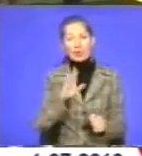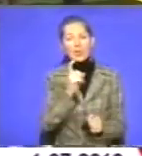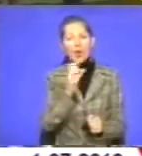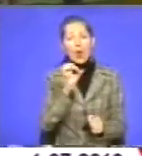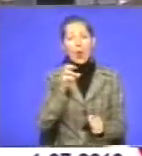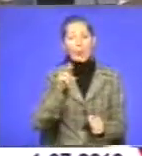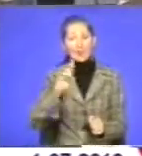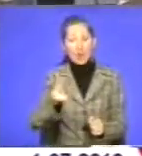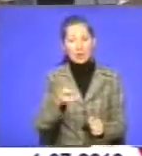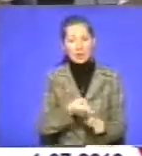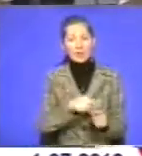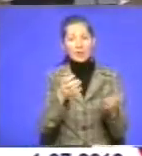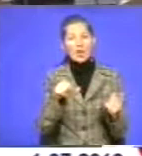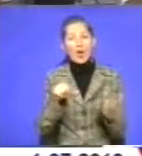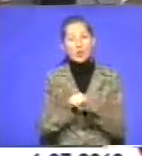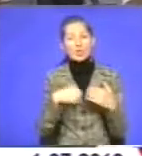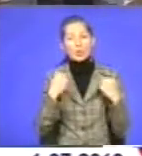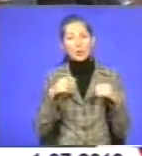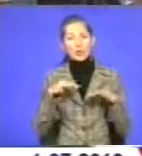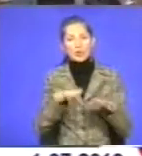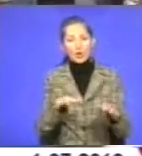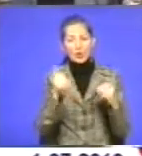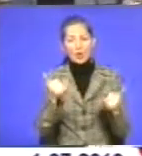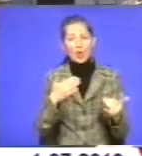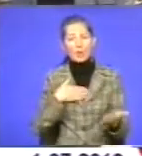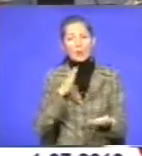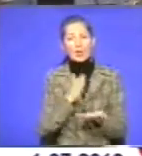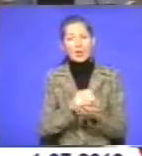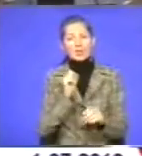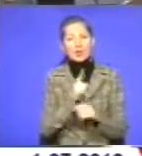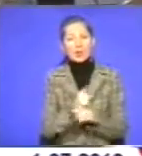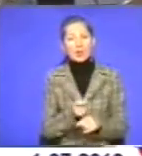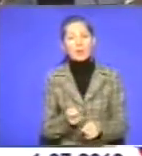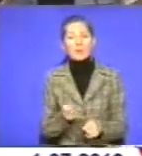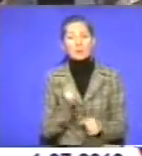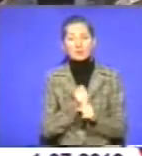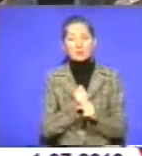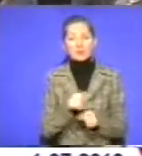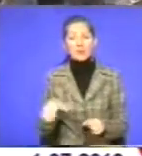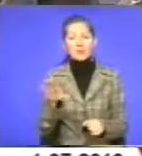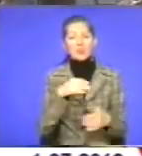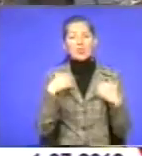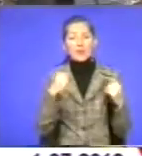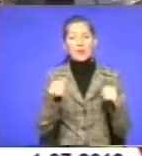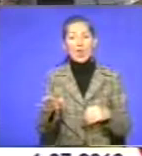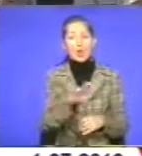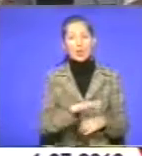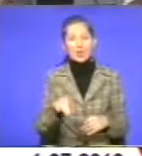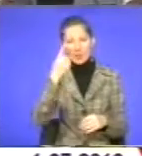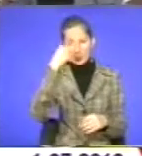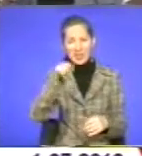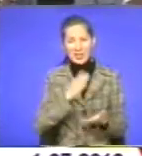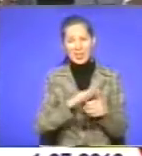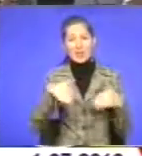заході. Сьогодні ми поставили завдання привести всі спортивні площадки, ви знаєте, що є ініціатива президента